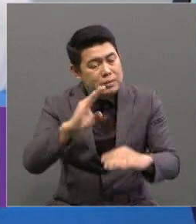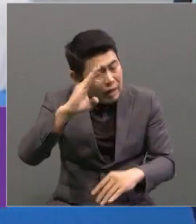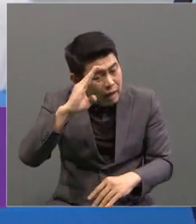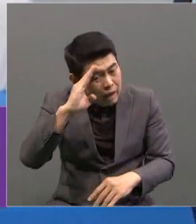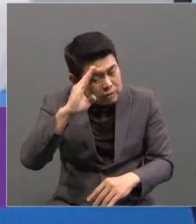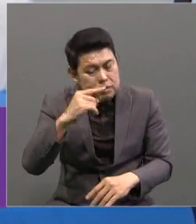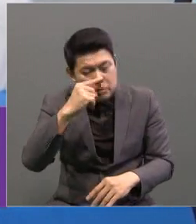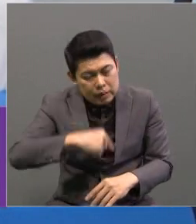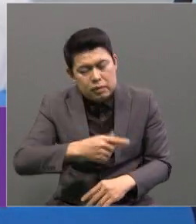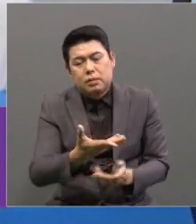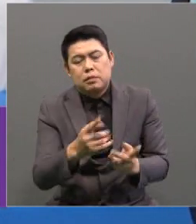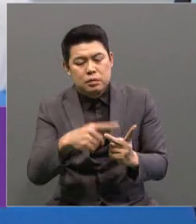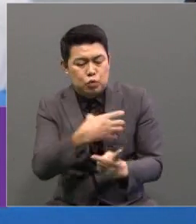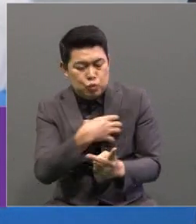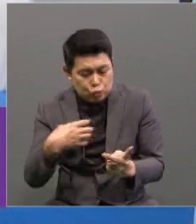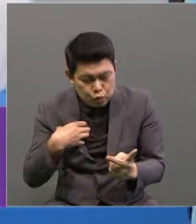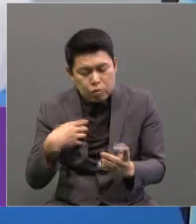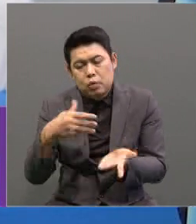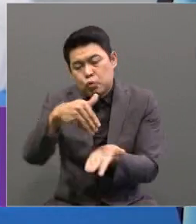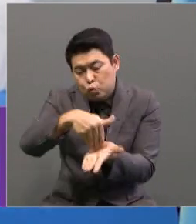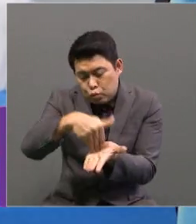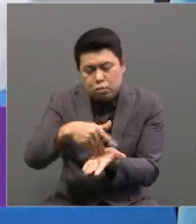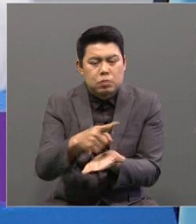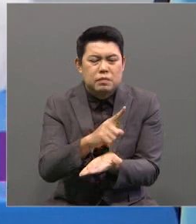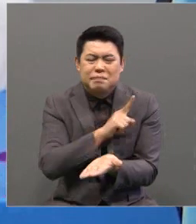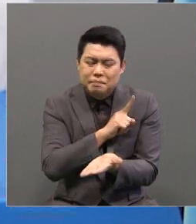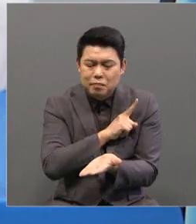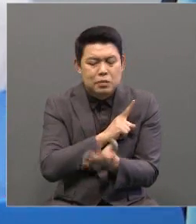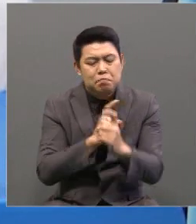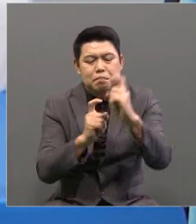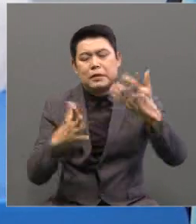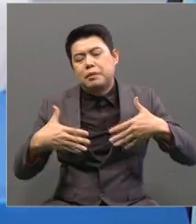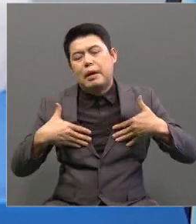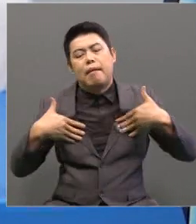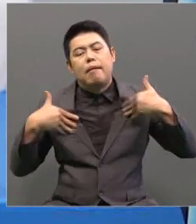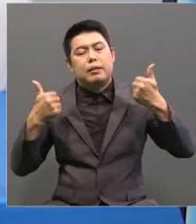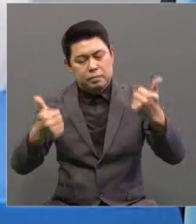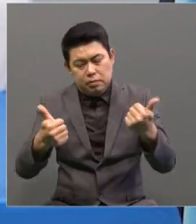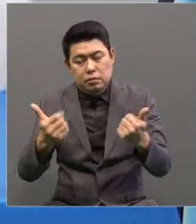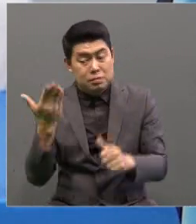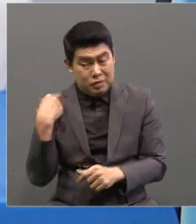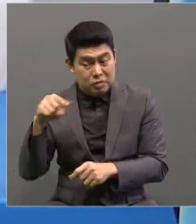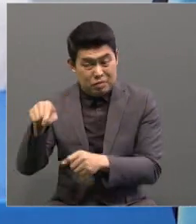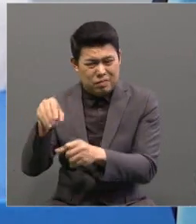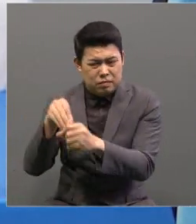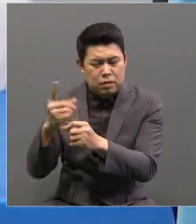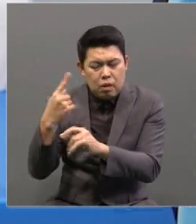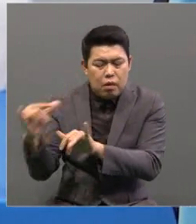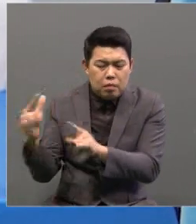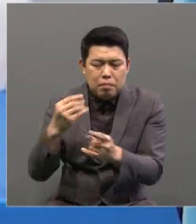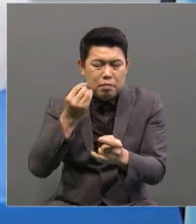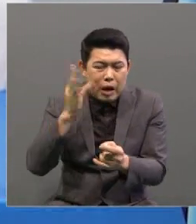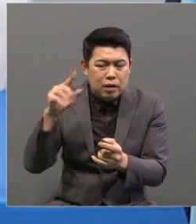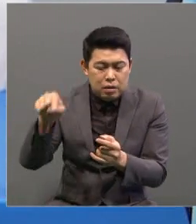าที่แบบของไทยเนี่ยไม่ว่าจะสถานทูตหรือกองทุนเนี่ยก็รู้สึกแบบปลอดภัยรู้สึกสบายมากขึ้นเพราะตั้งแต่ที่อยู่ออกจากที่บ้าน